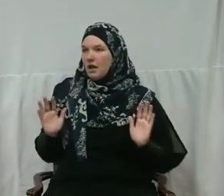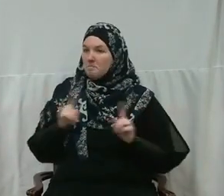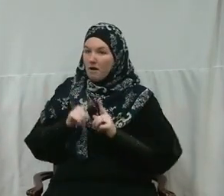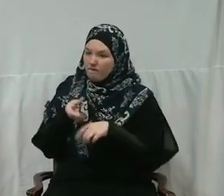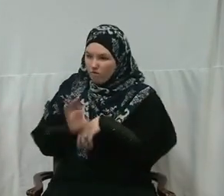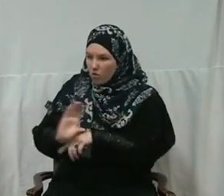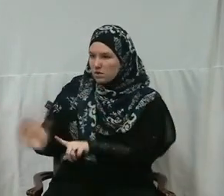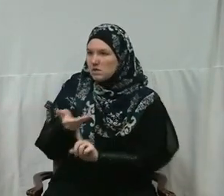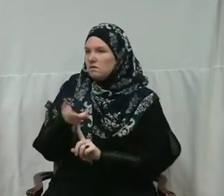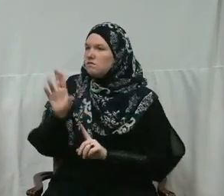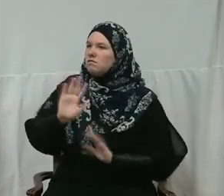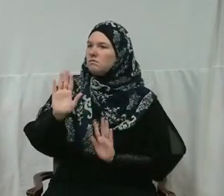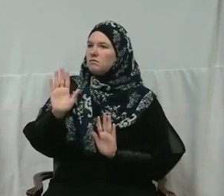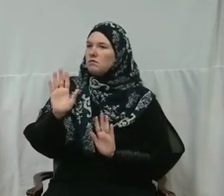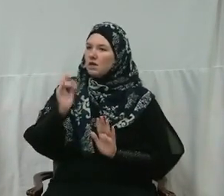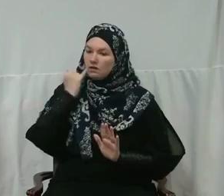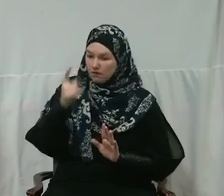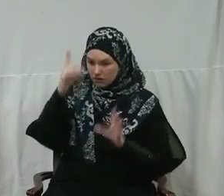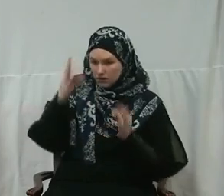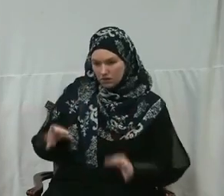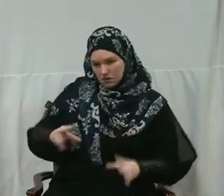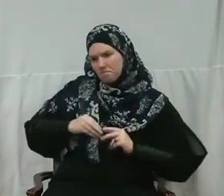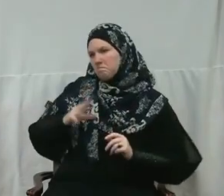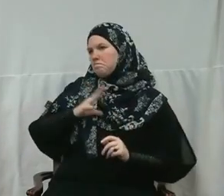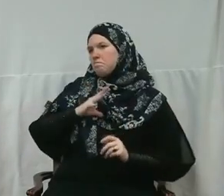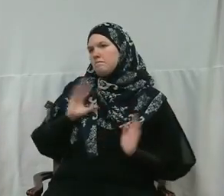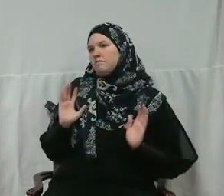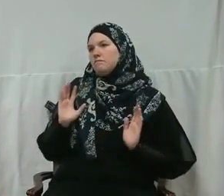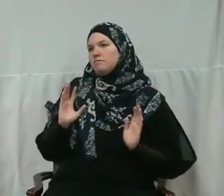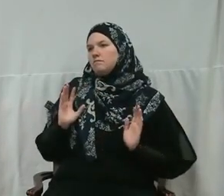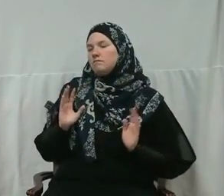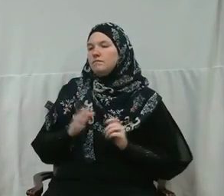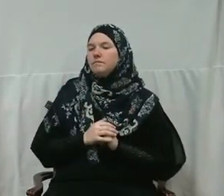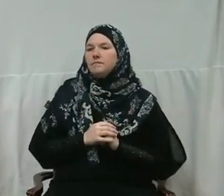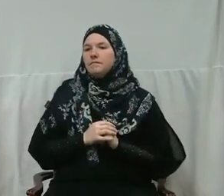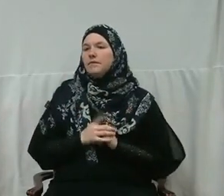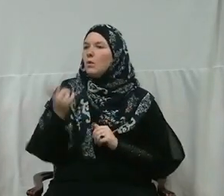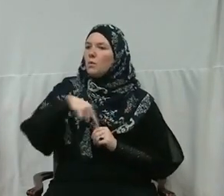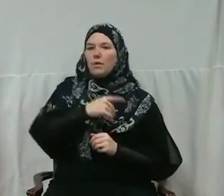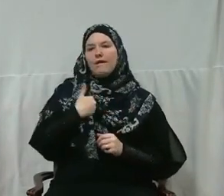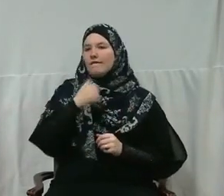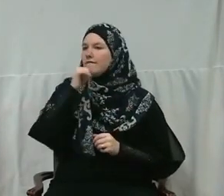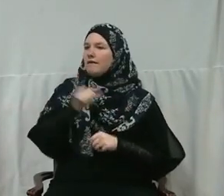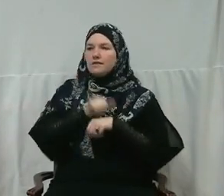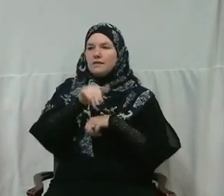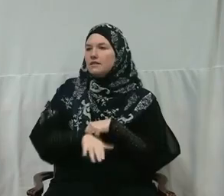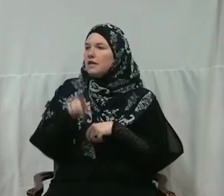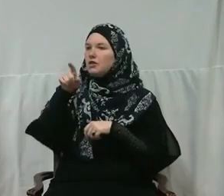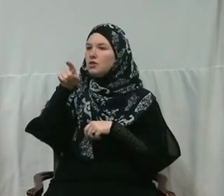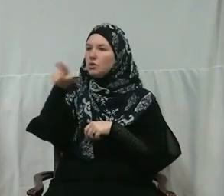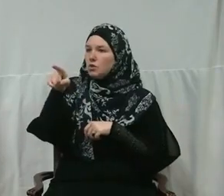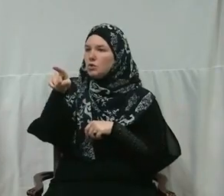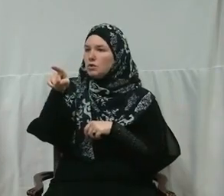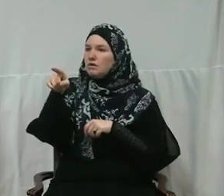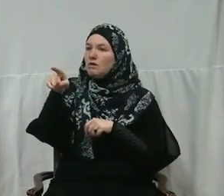it or not. وَمَا أَرْسَلْنَاكَ عَلَيْهِمْ حَفِيظًا. We have not sent you over them as a